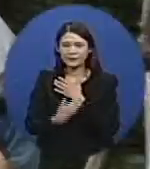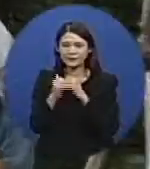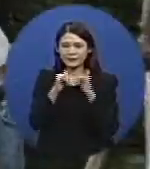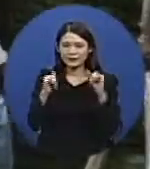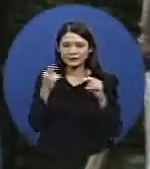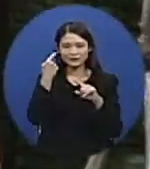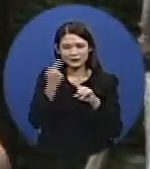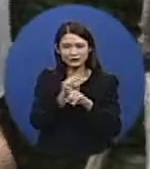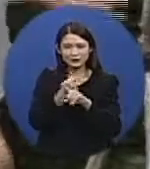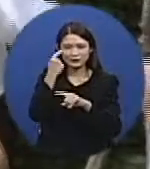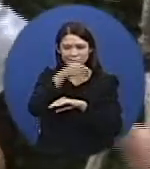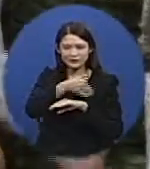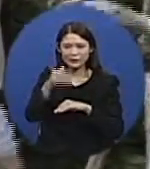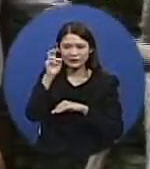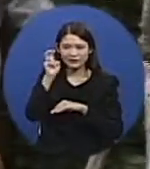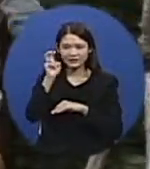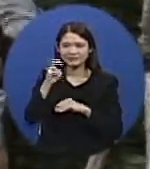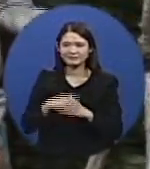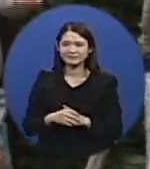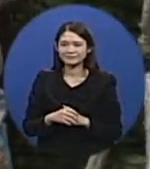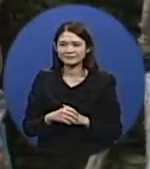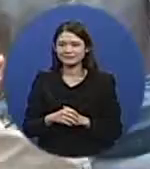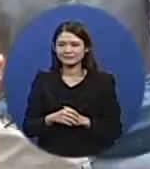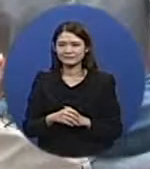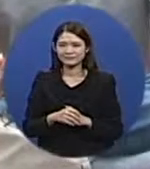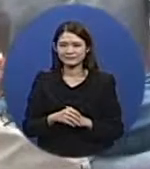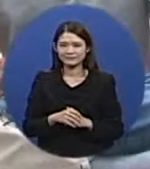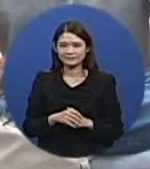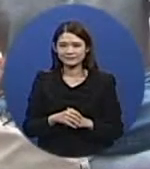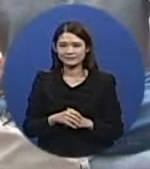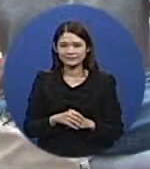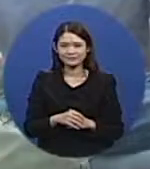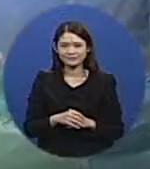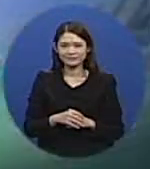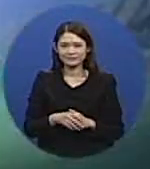치유할 것으로 보입니다. 복지TV 뉴스 정유림입니다.